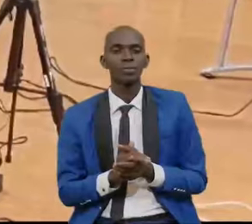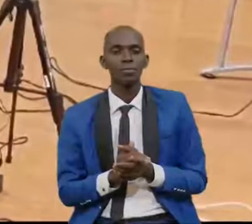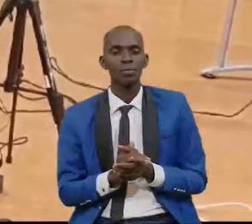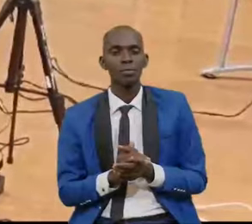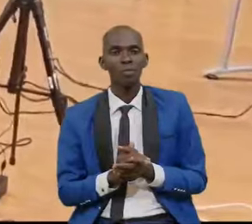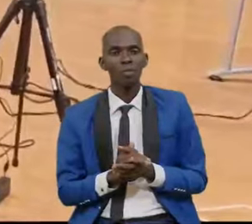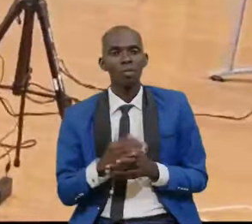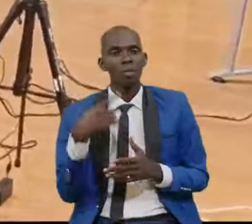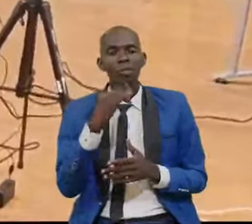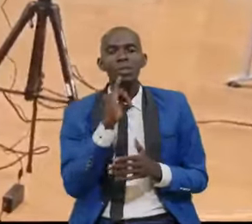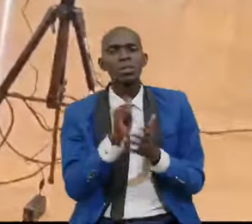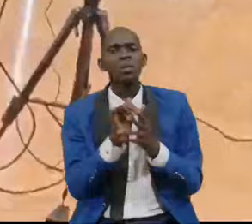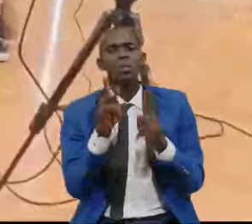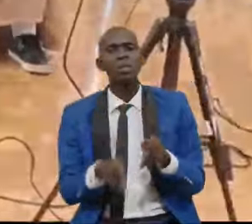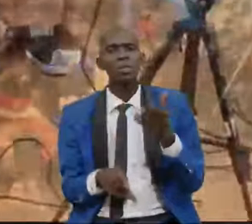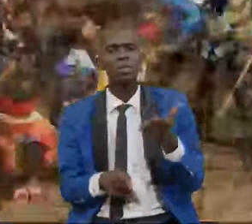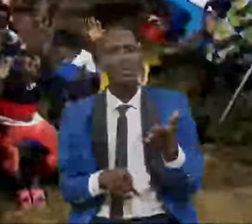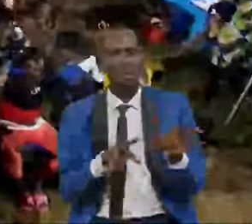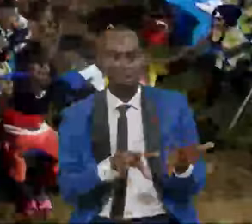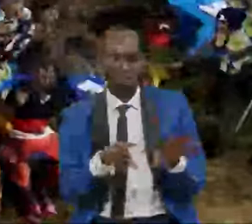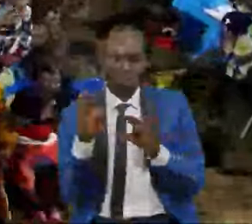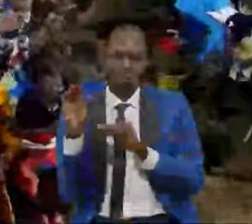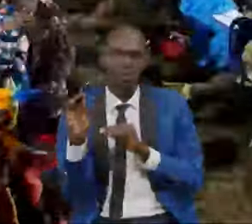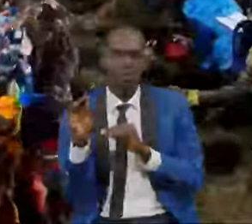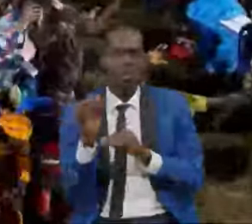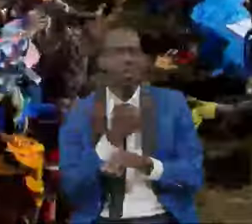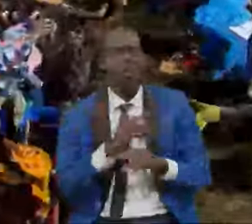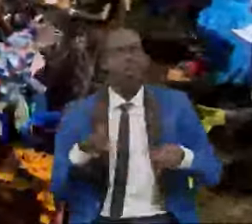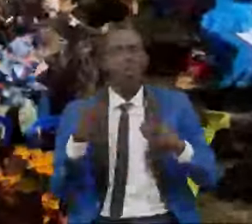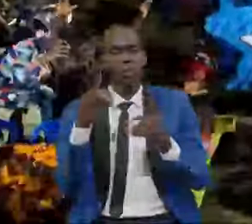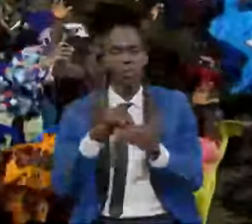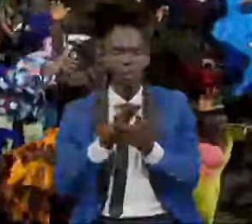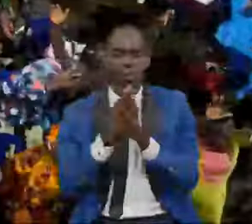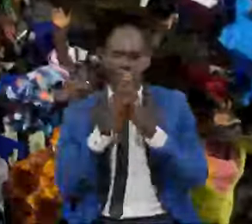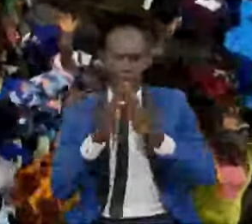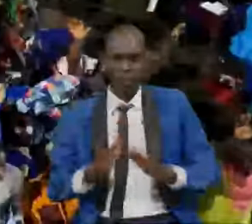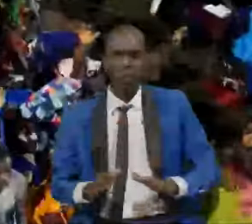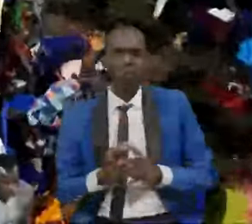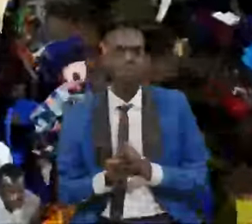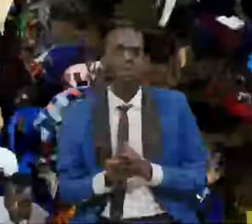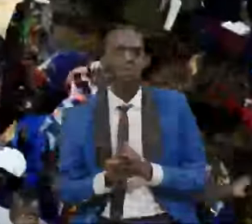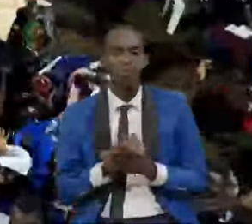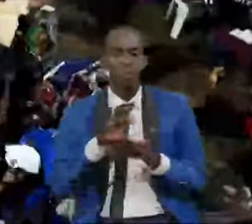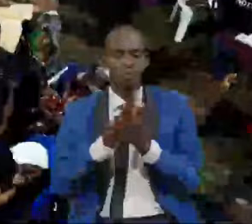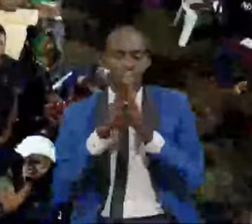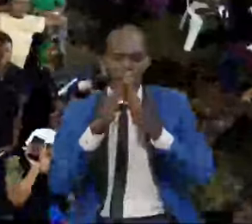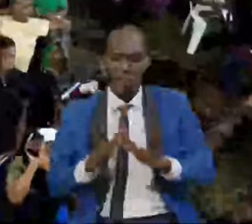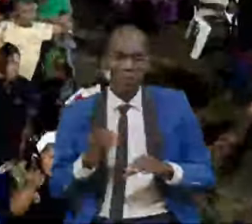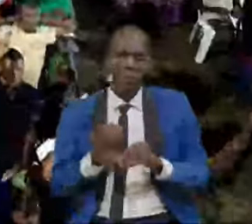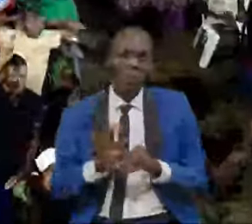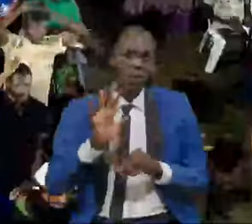Où est-il là-bas? Allez en paix. La paix dans ton